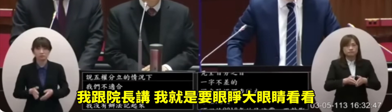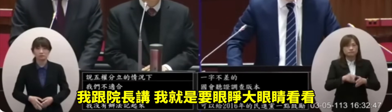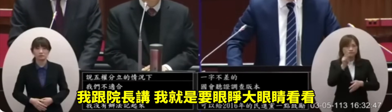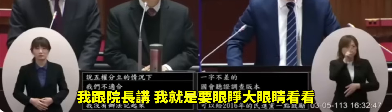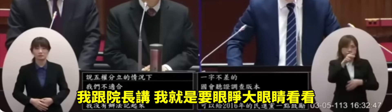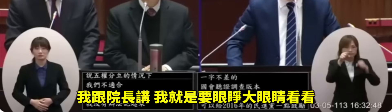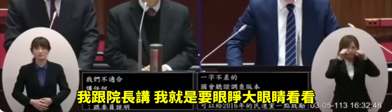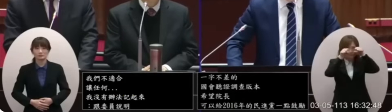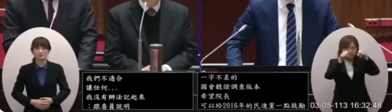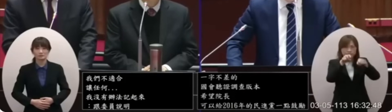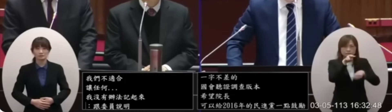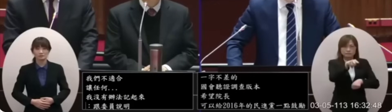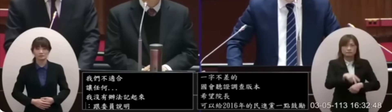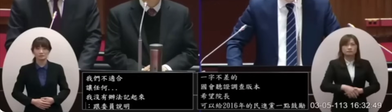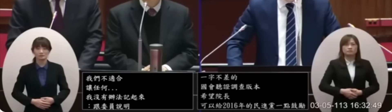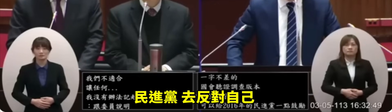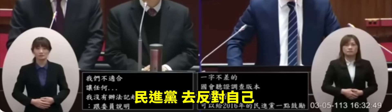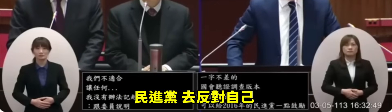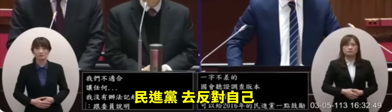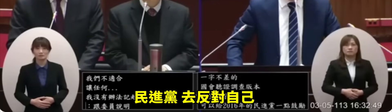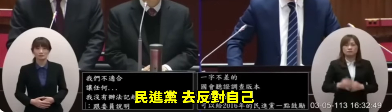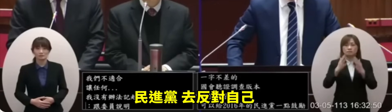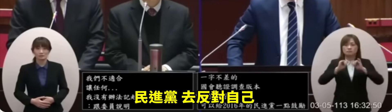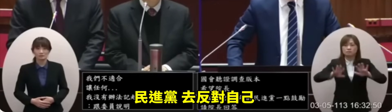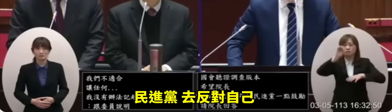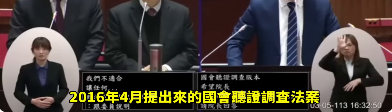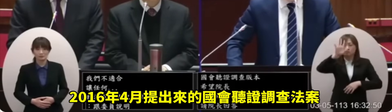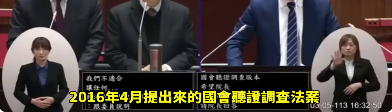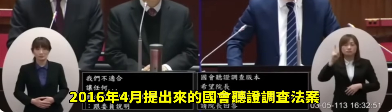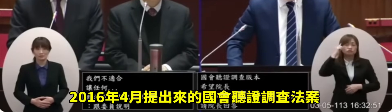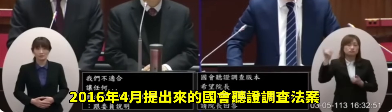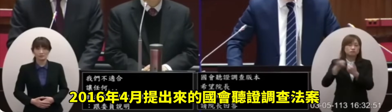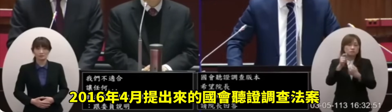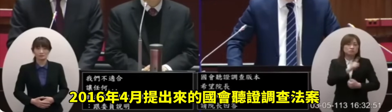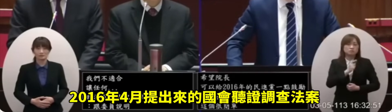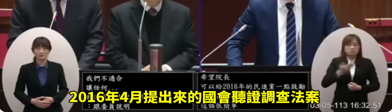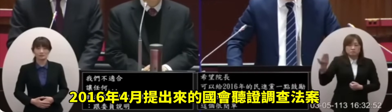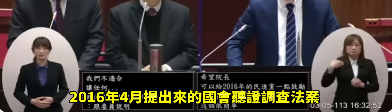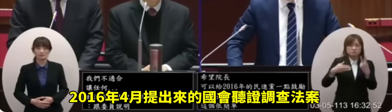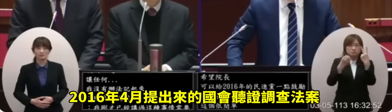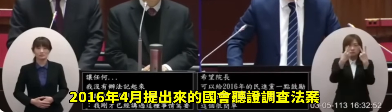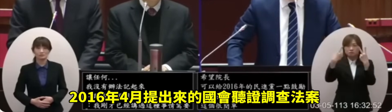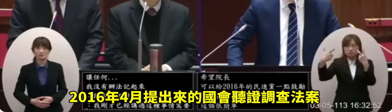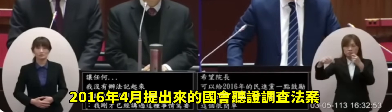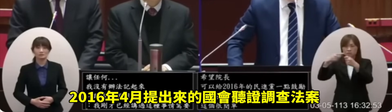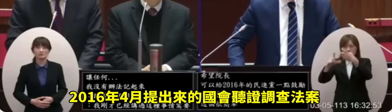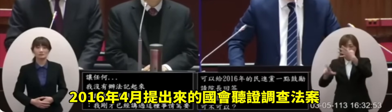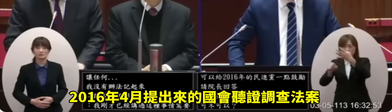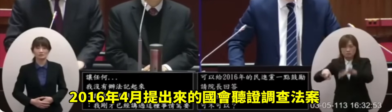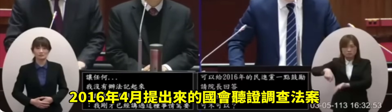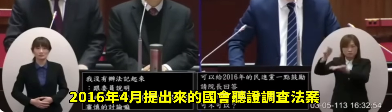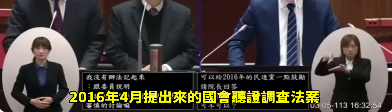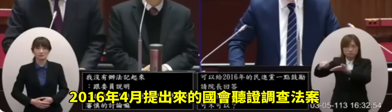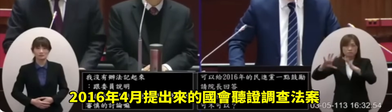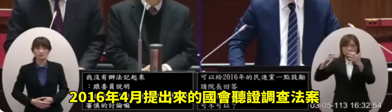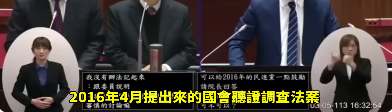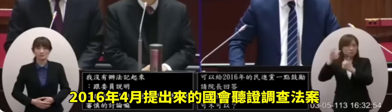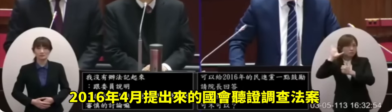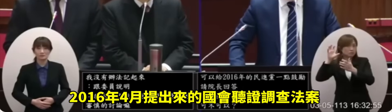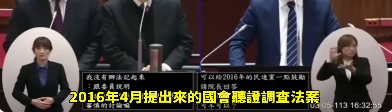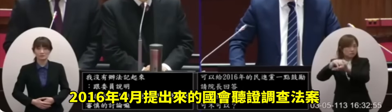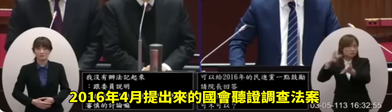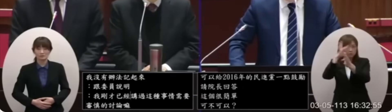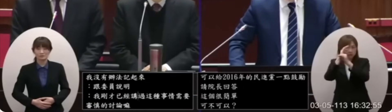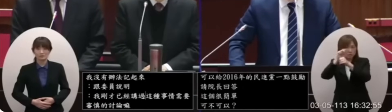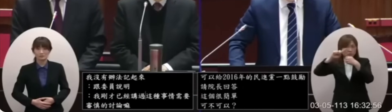瞪大眼睛看看，民进党去反对自己二零一六年四月提出来的国会听证调